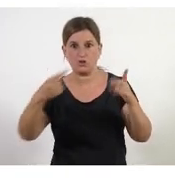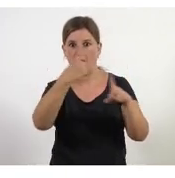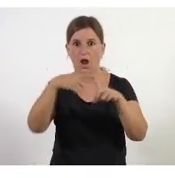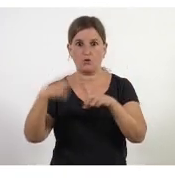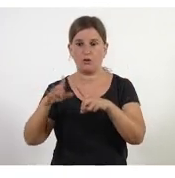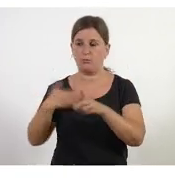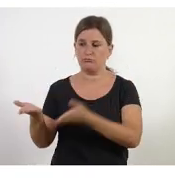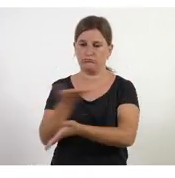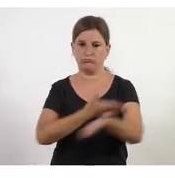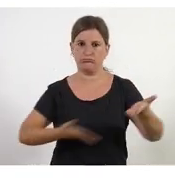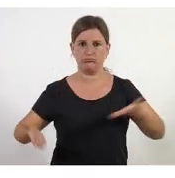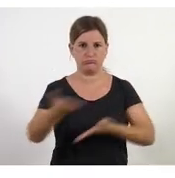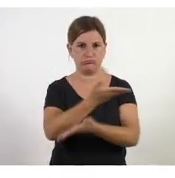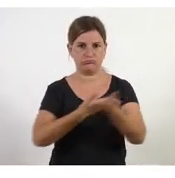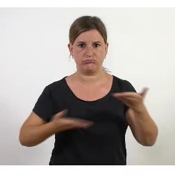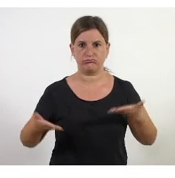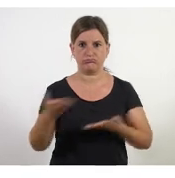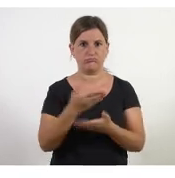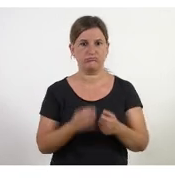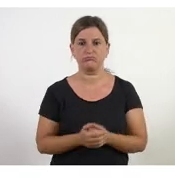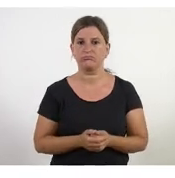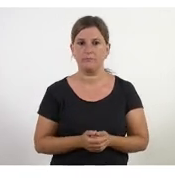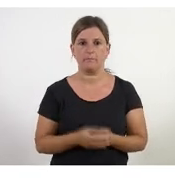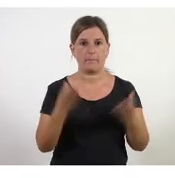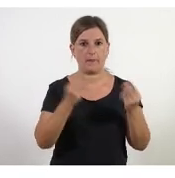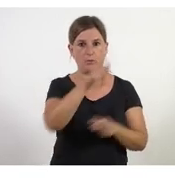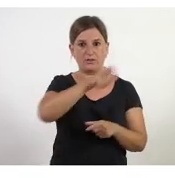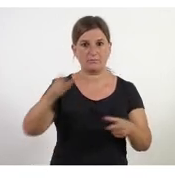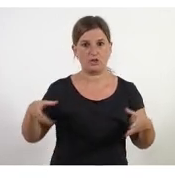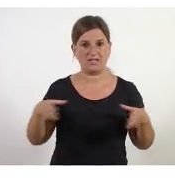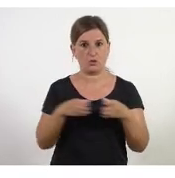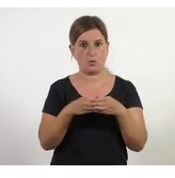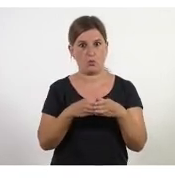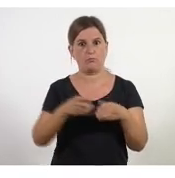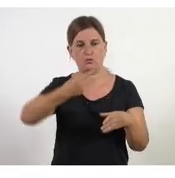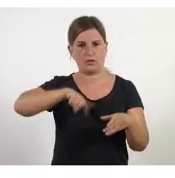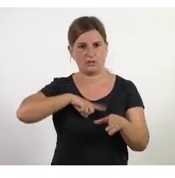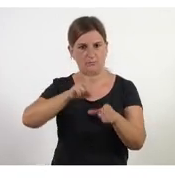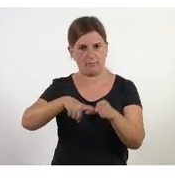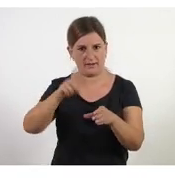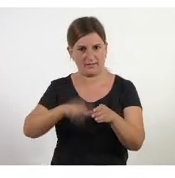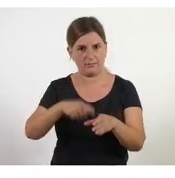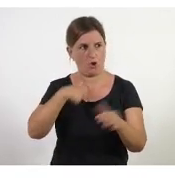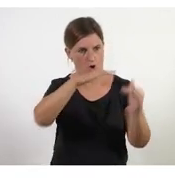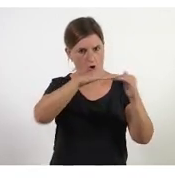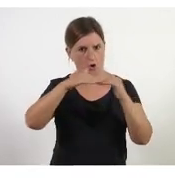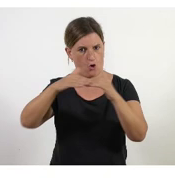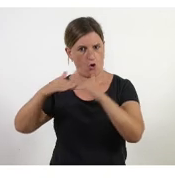col·laborativa. Estem moltes persones del grup participant, o sigui que també esteu convidats